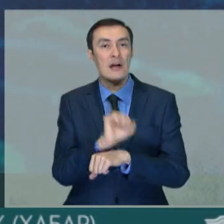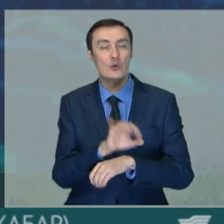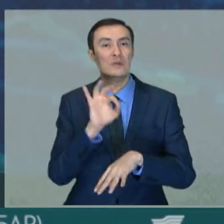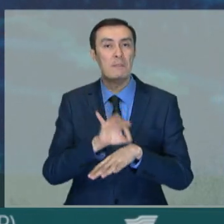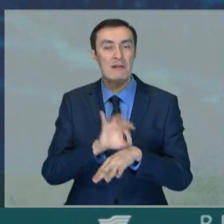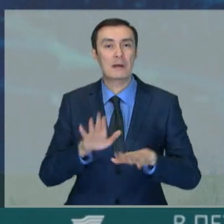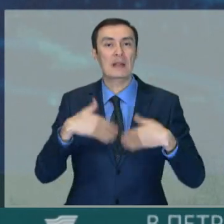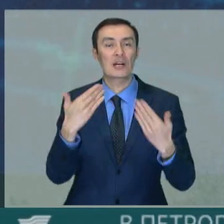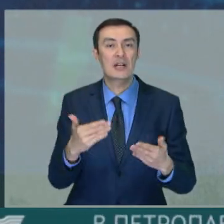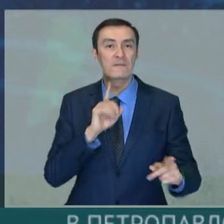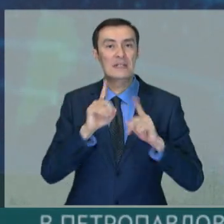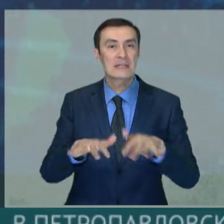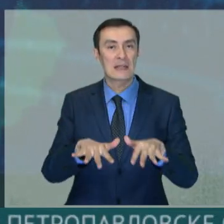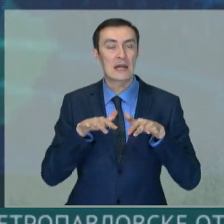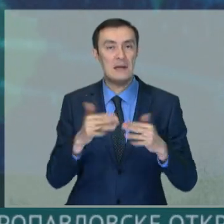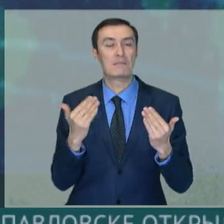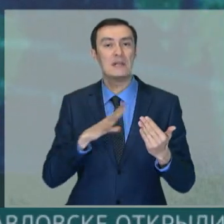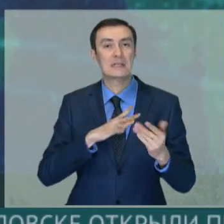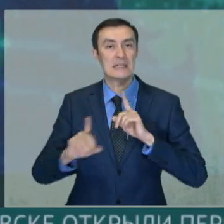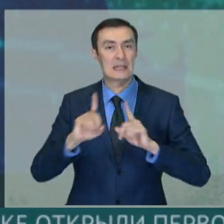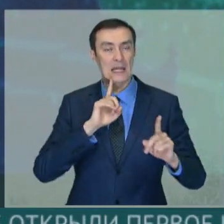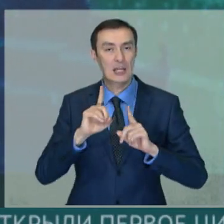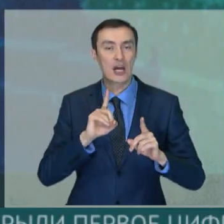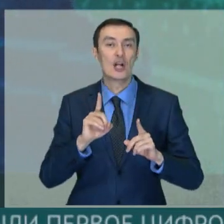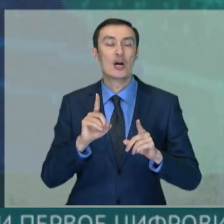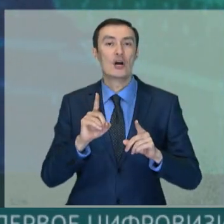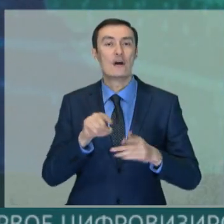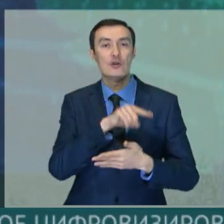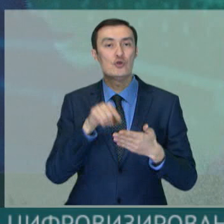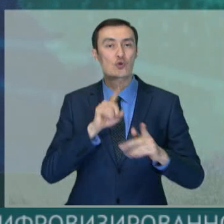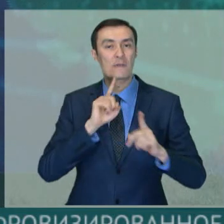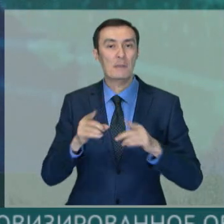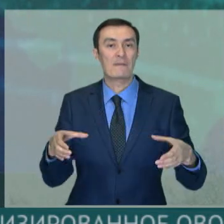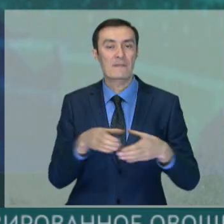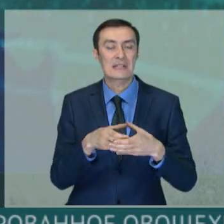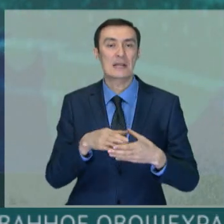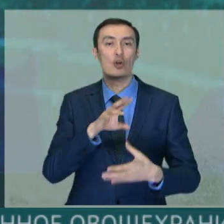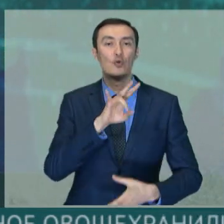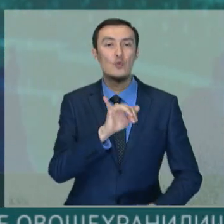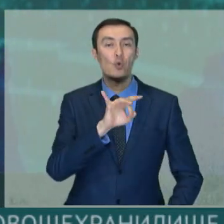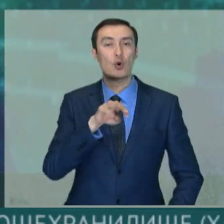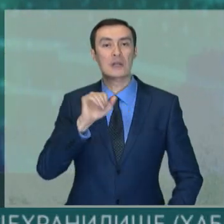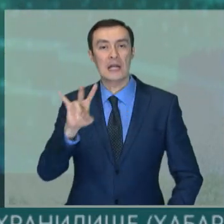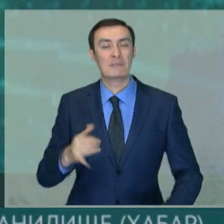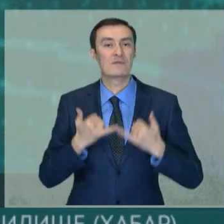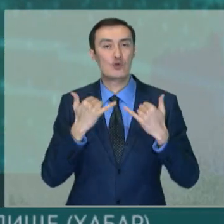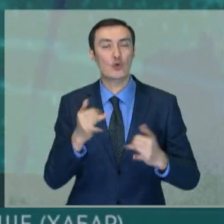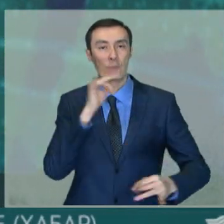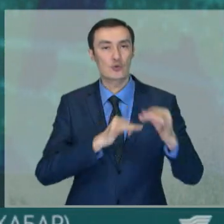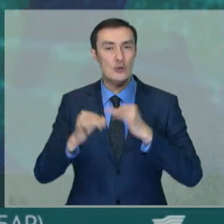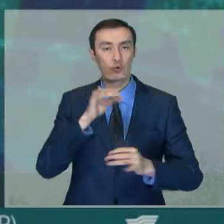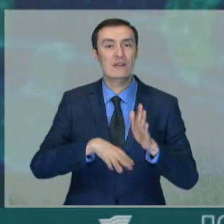предложили сегодня в Мажилисе. Здесь состоялось заседание социального совета при фракции партии «Нур-Отан», посвященное